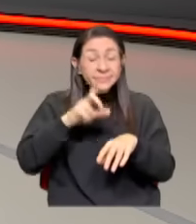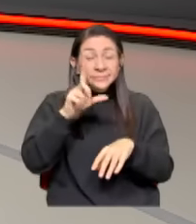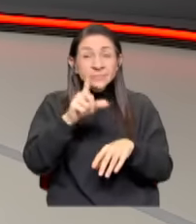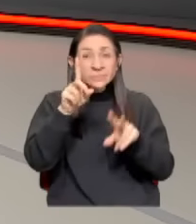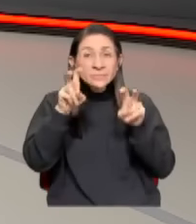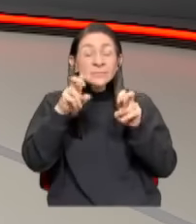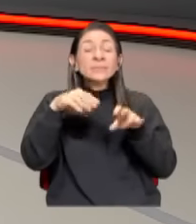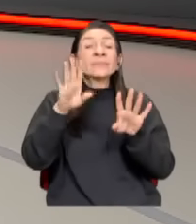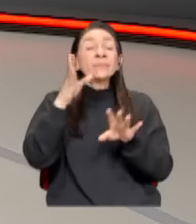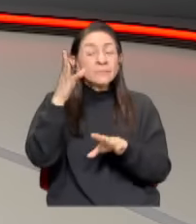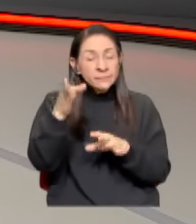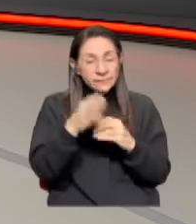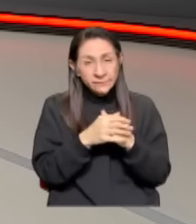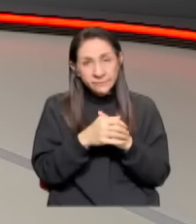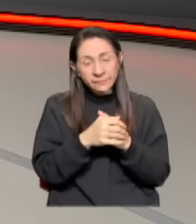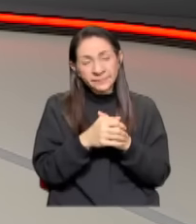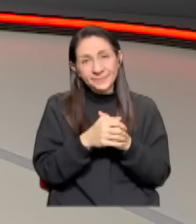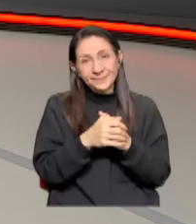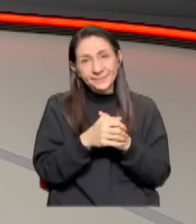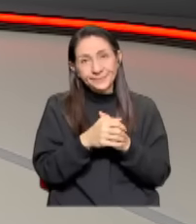gereken bir konu değil mi bu?